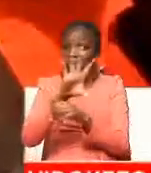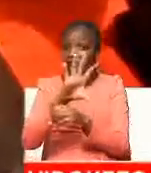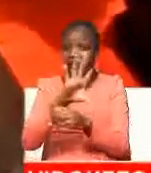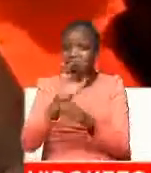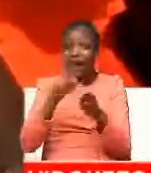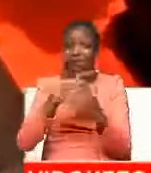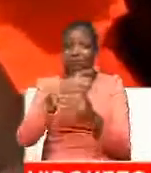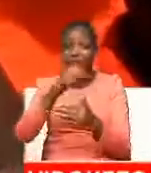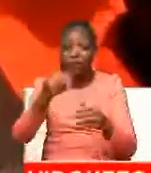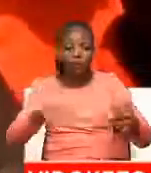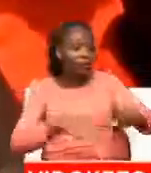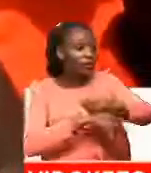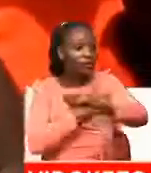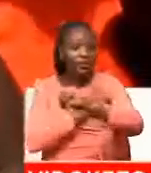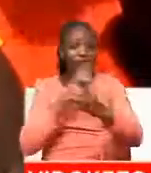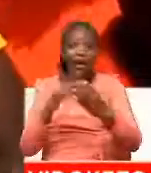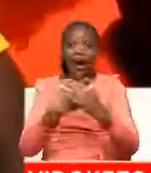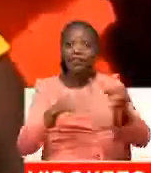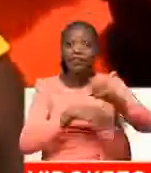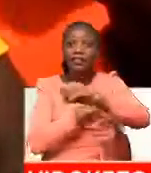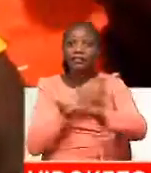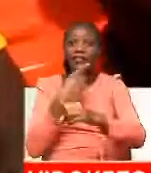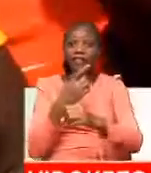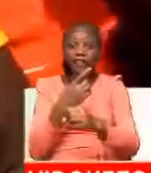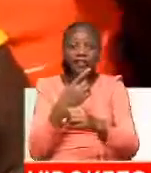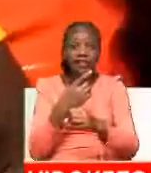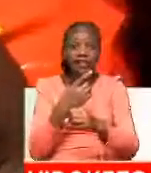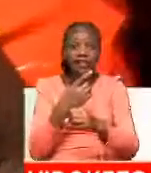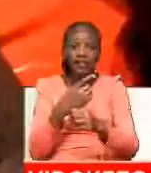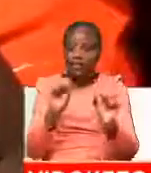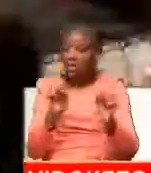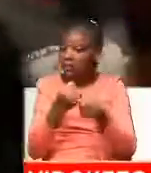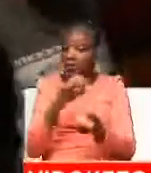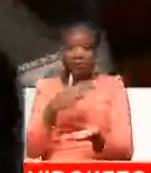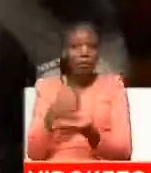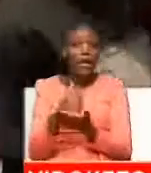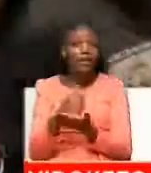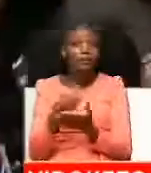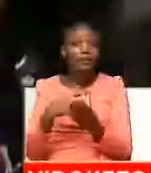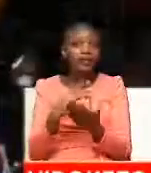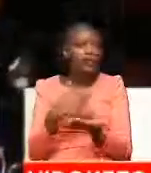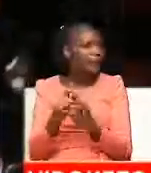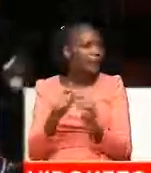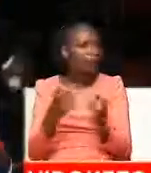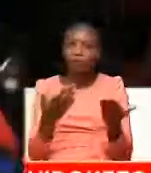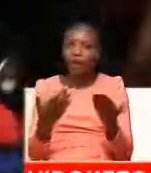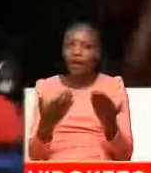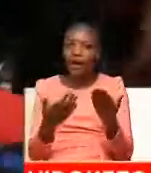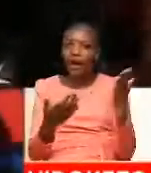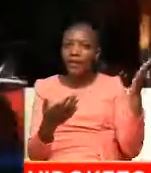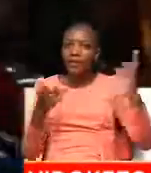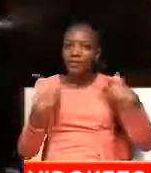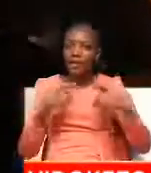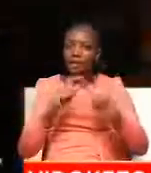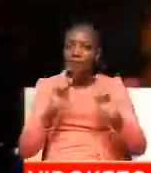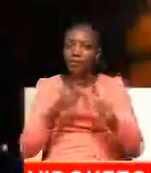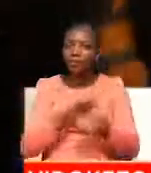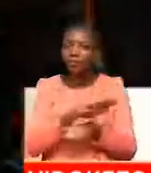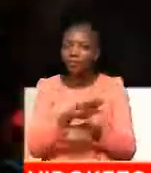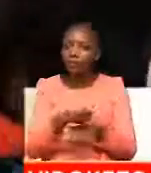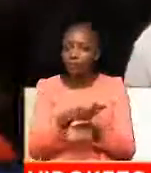kwa chief. Chief anatuambia twende penye tunataka. Sasa sisi tutaishi aje? Ni watu wanatoka sehemu mbalimbali. Na tunavyojua sasa